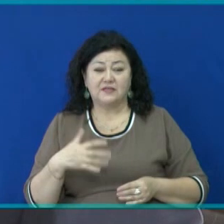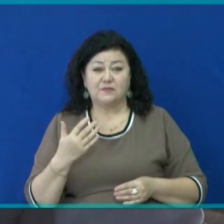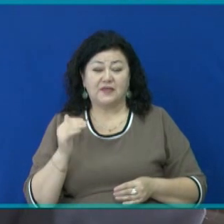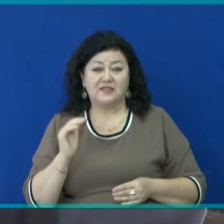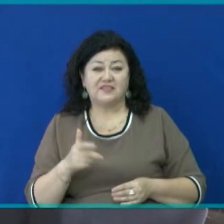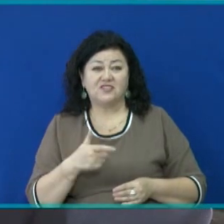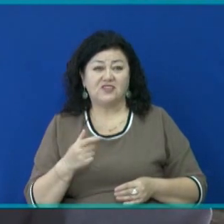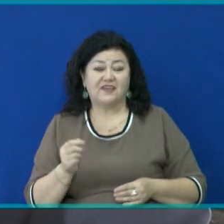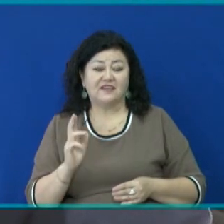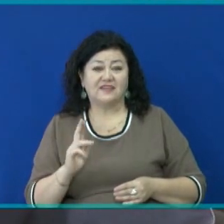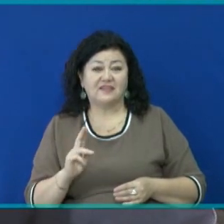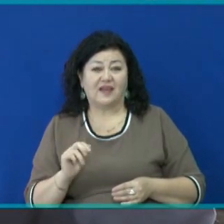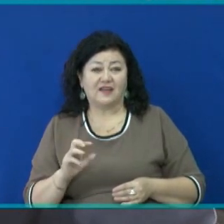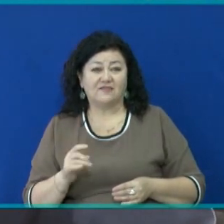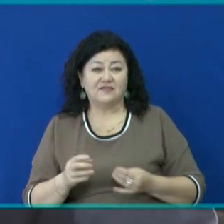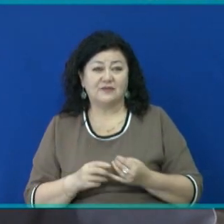25 мың гектардан жылда